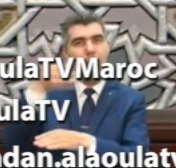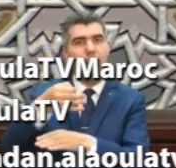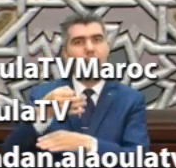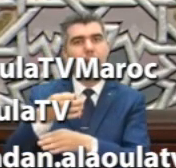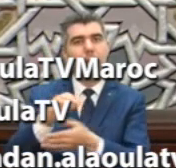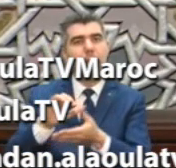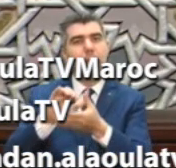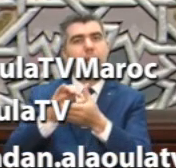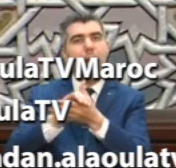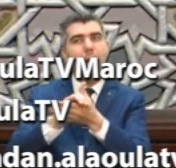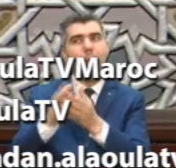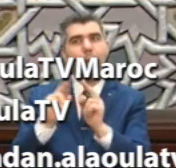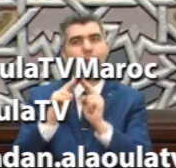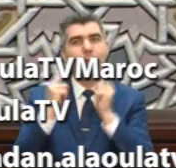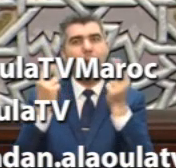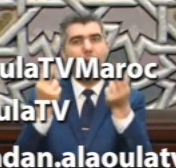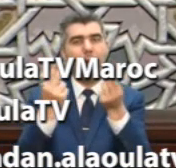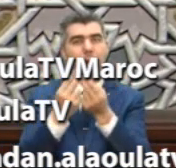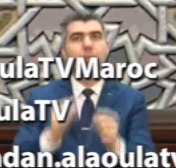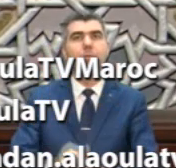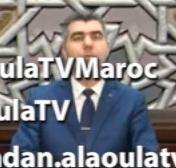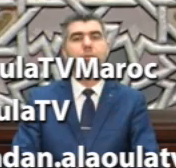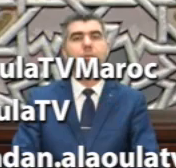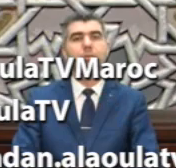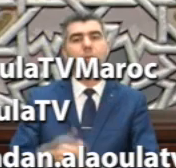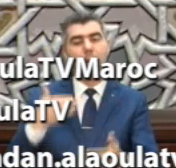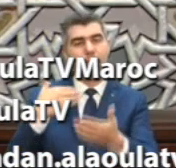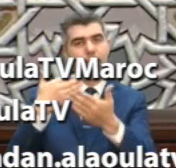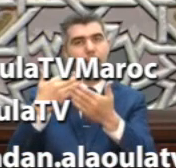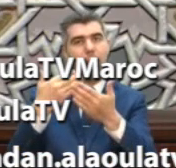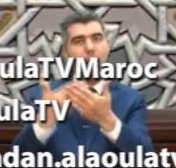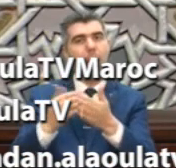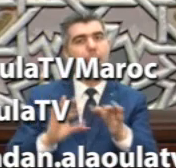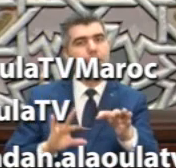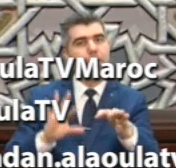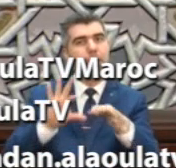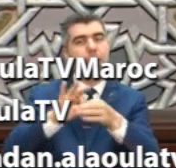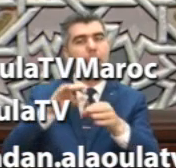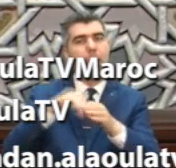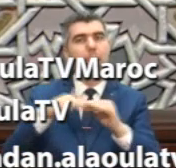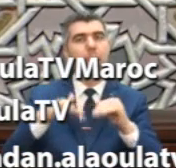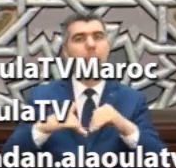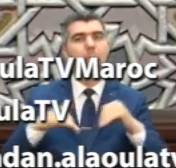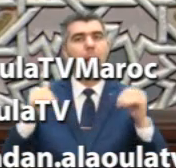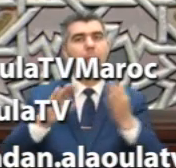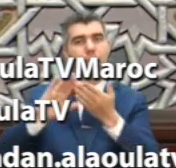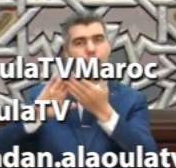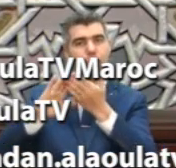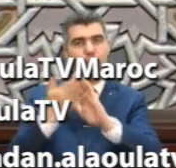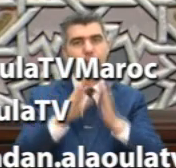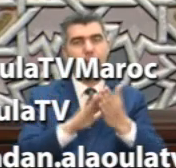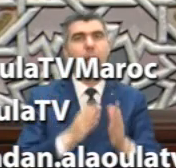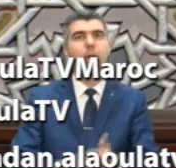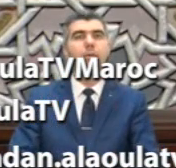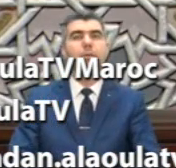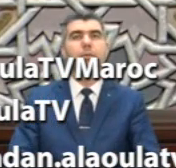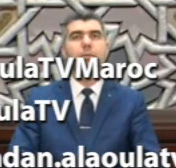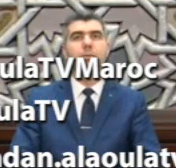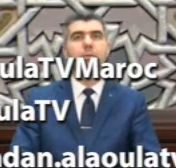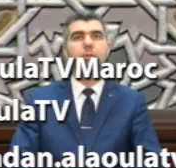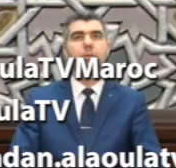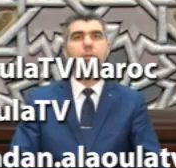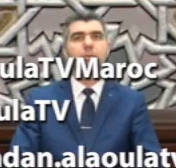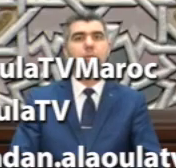الدولي، وأخيرا القطاع المكلف بالعلاقات مع البرلمان والمجتمع المدني.